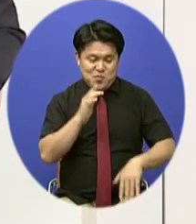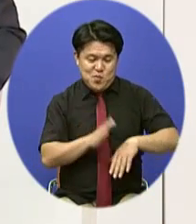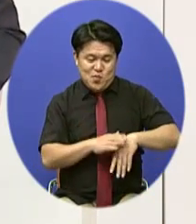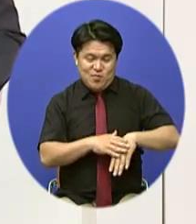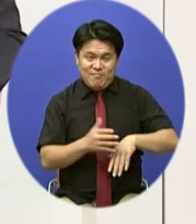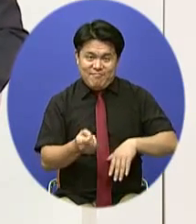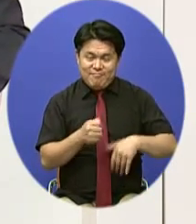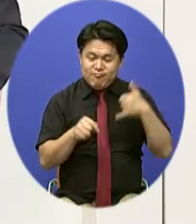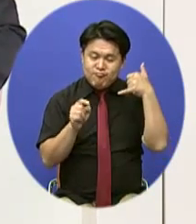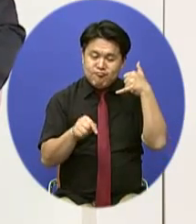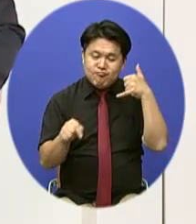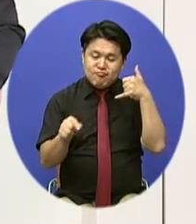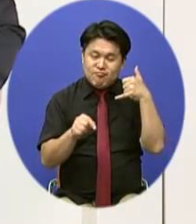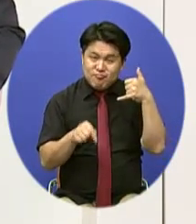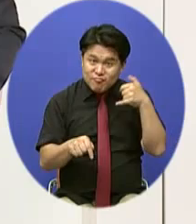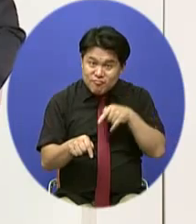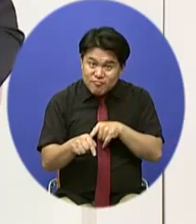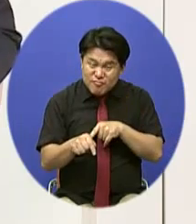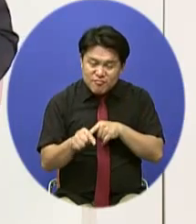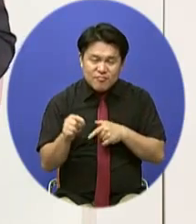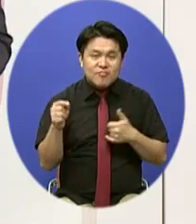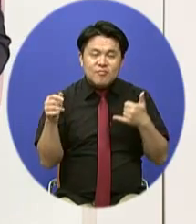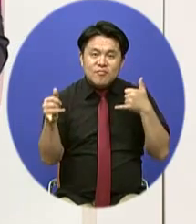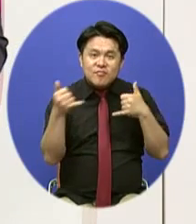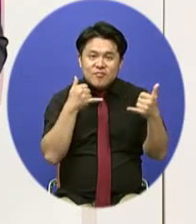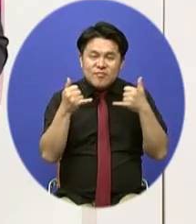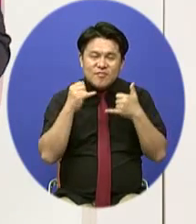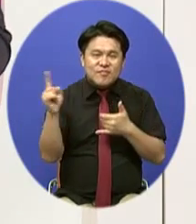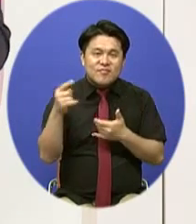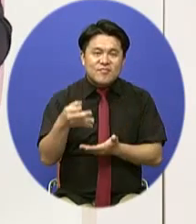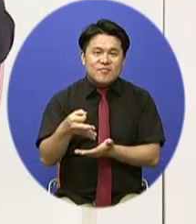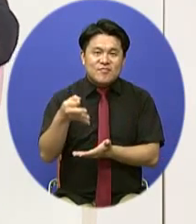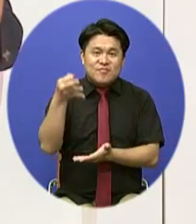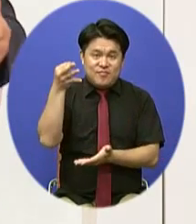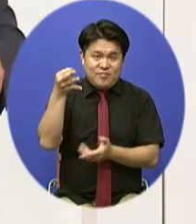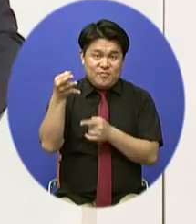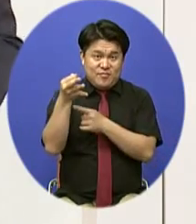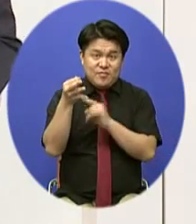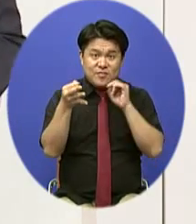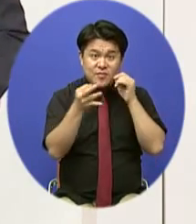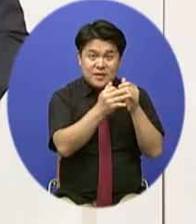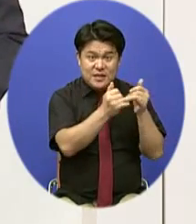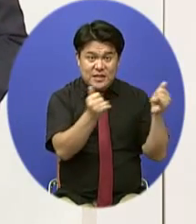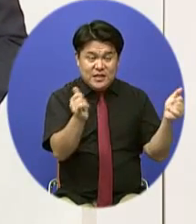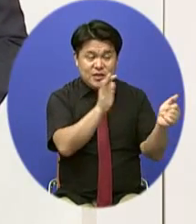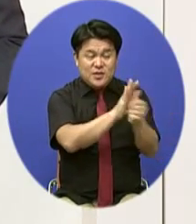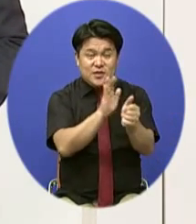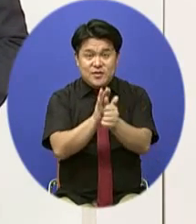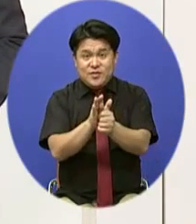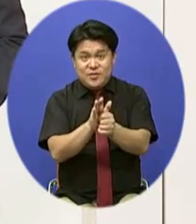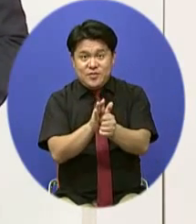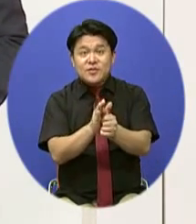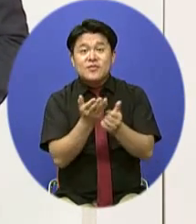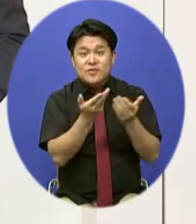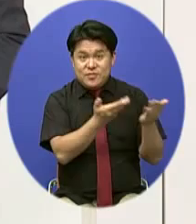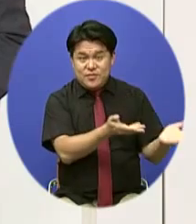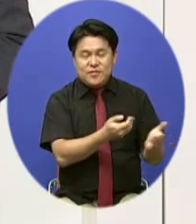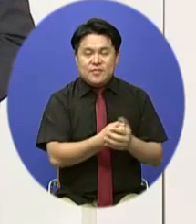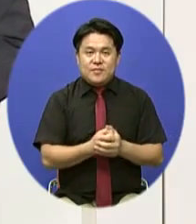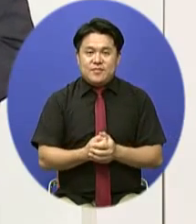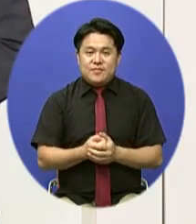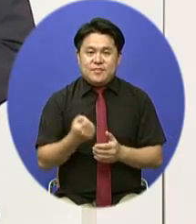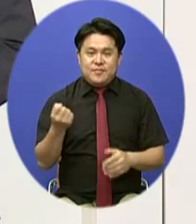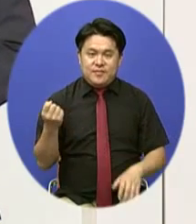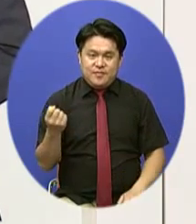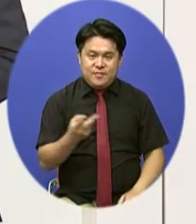다이얼을 눌러주시면 네. 수익금을 모아서 네. 숨어있는 어둠을 환하게 밝히고요. 네.